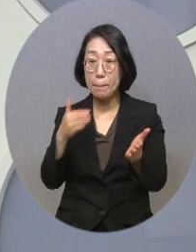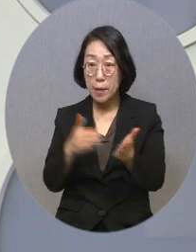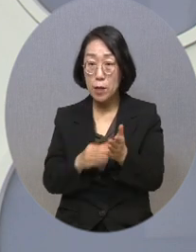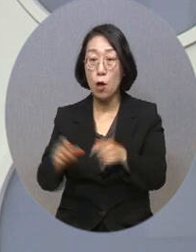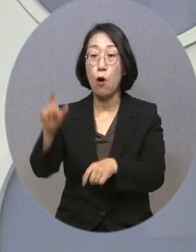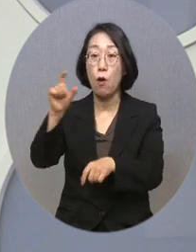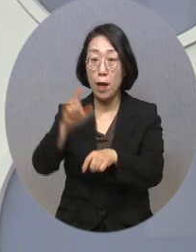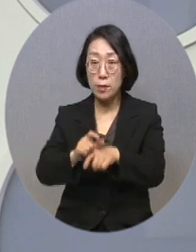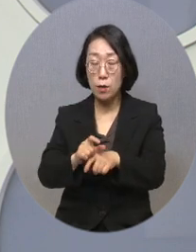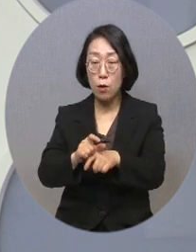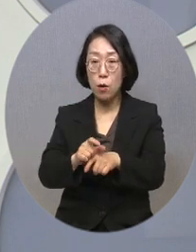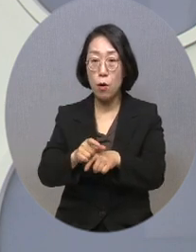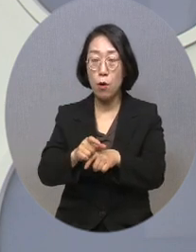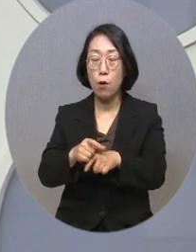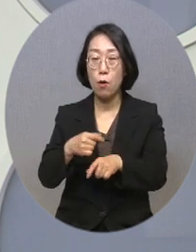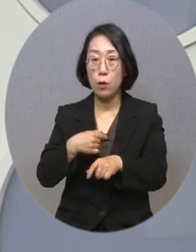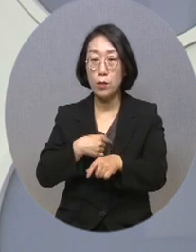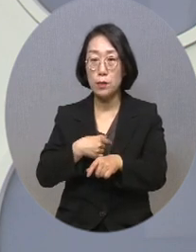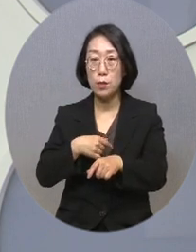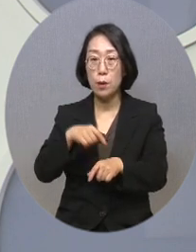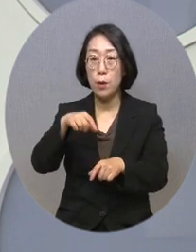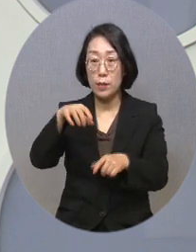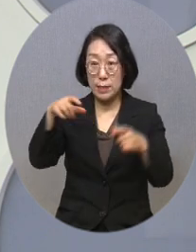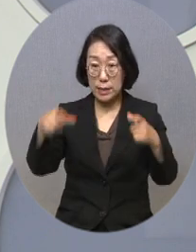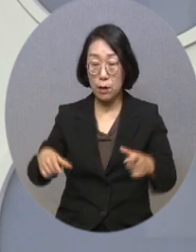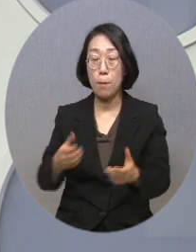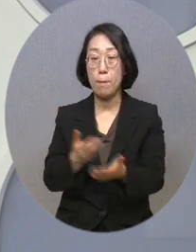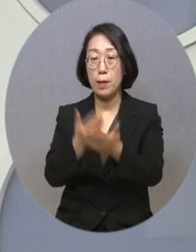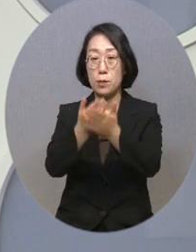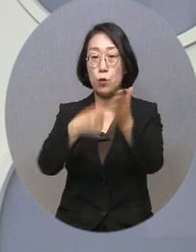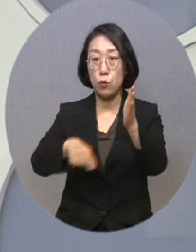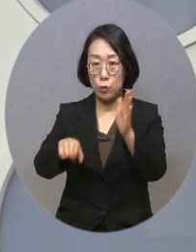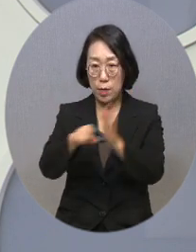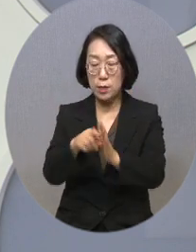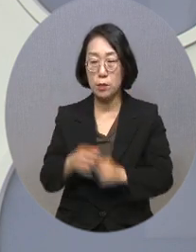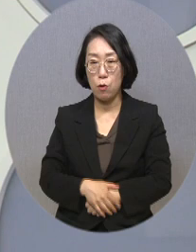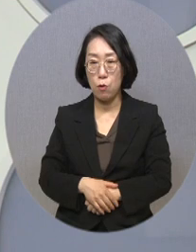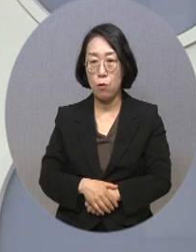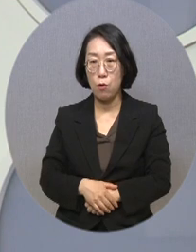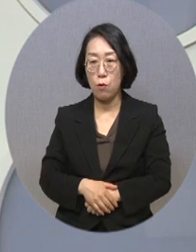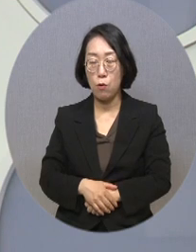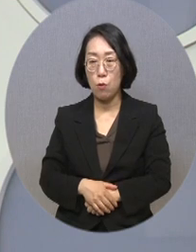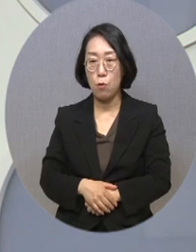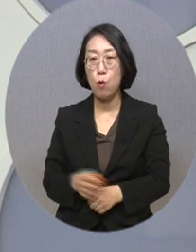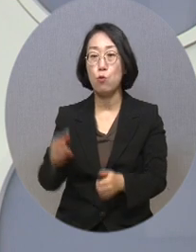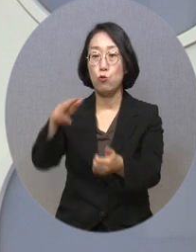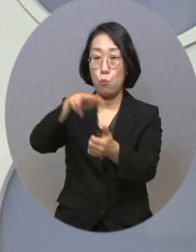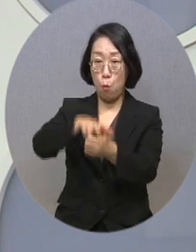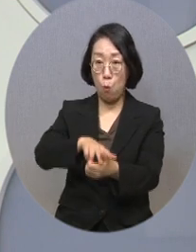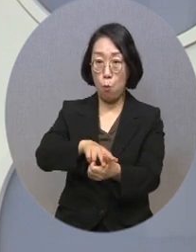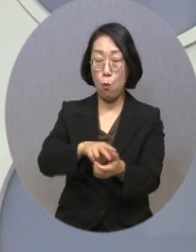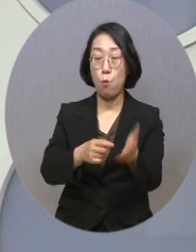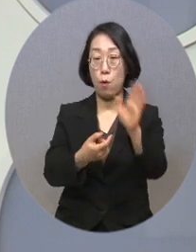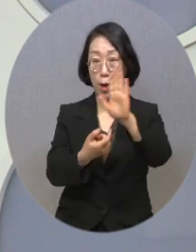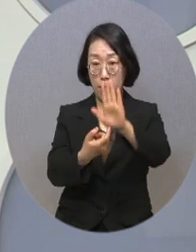위해서 이렇게 이제 준비를 해야 되겠다라고 해서 이제 여주 시장 그 출마를 준비를